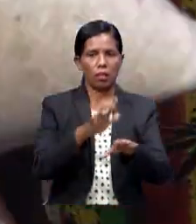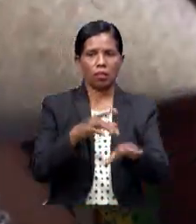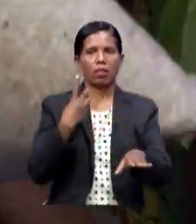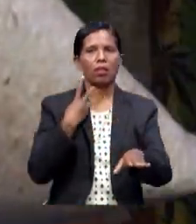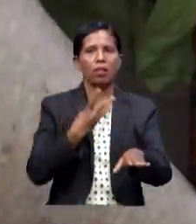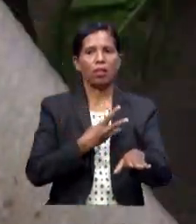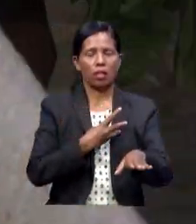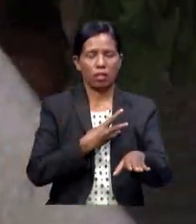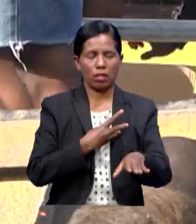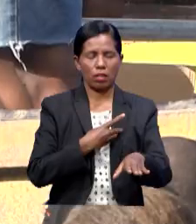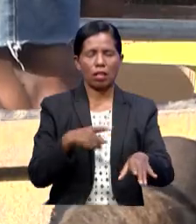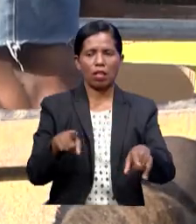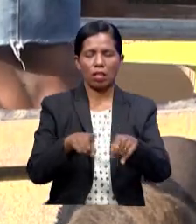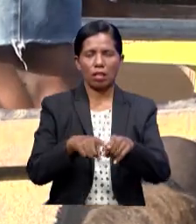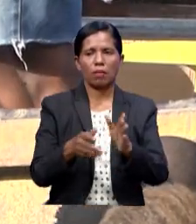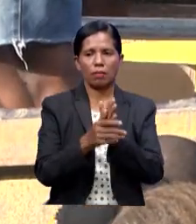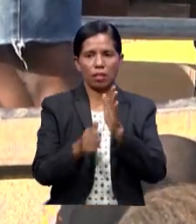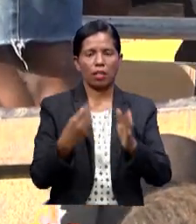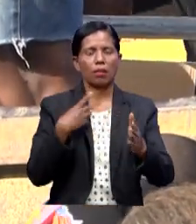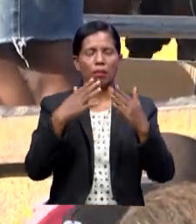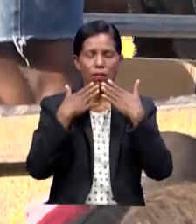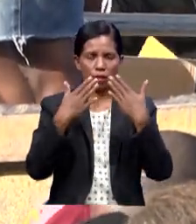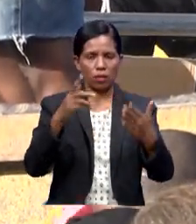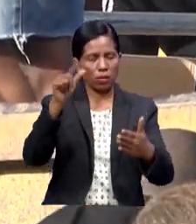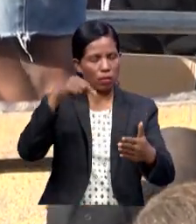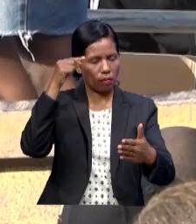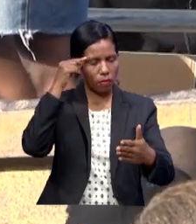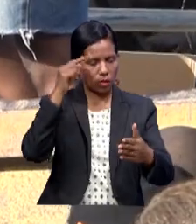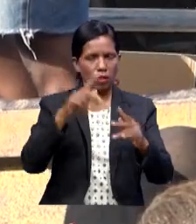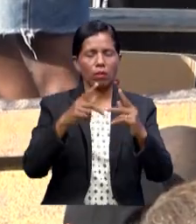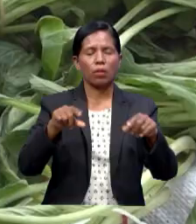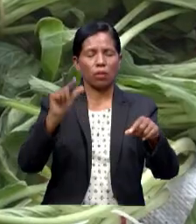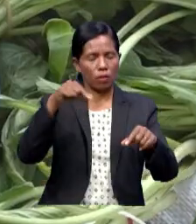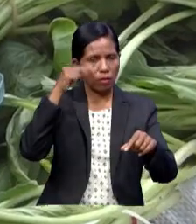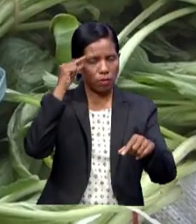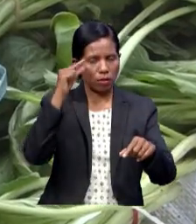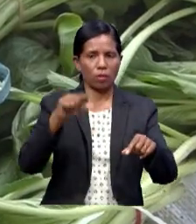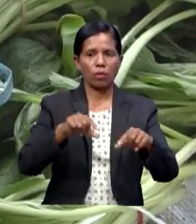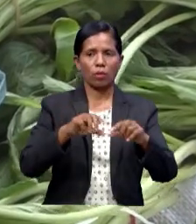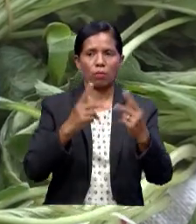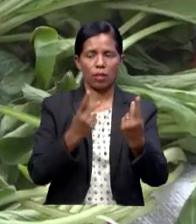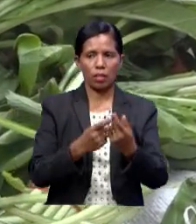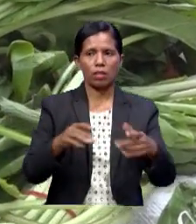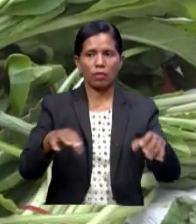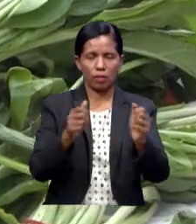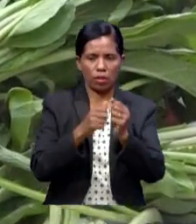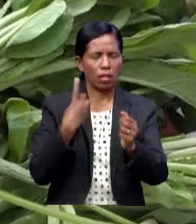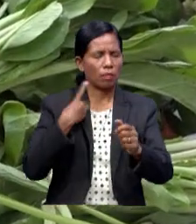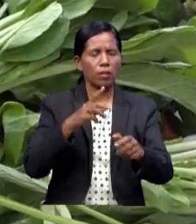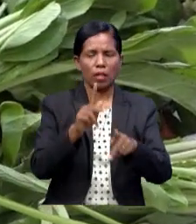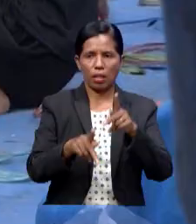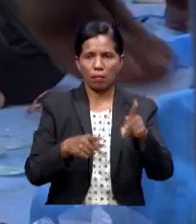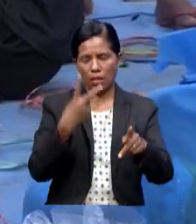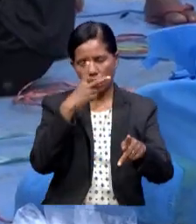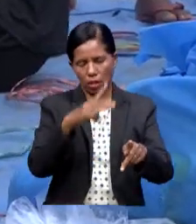asa mina, asa ami agradece ba governo kompanya servis kamu tu, mai be fo buat dia, tama ami mos ema ami los animal be bahari edit